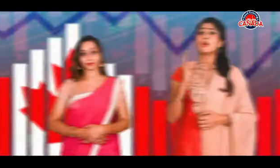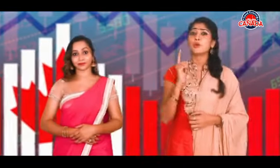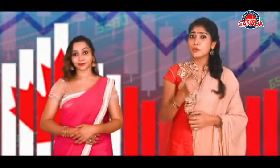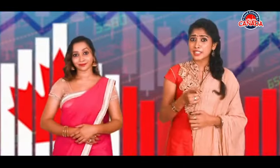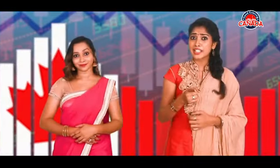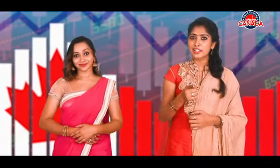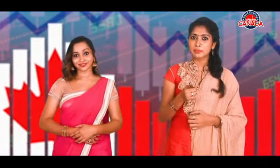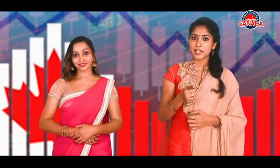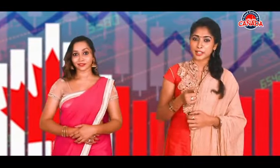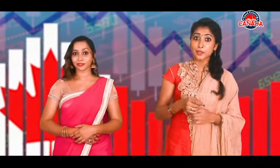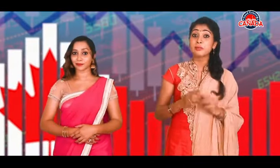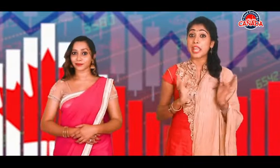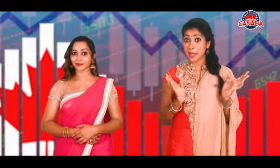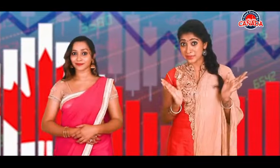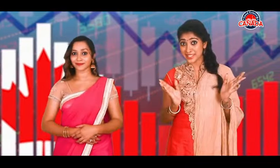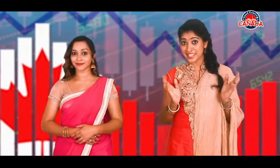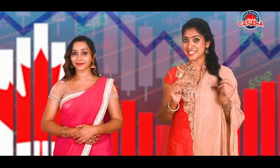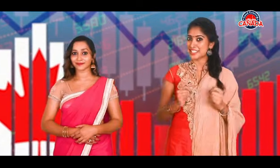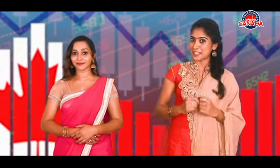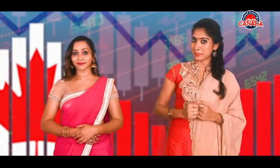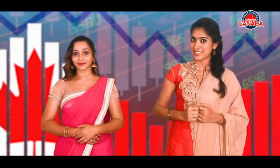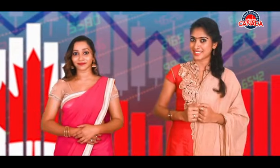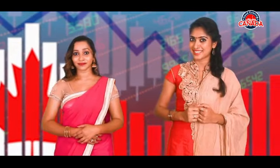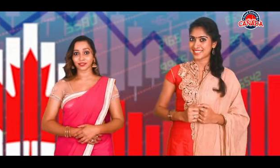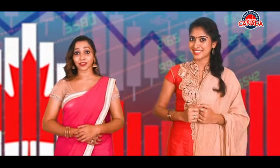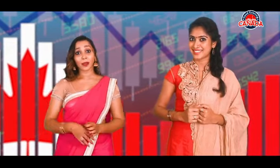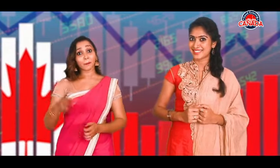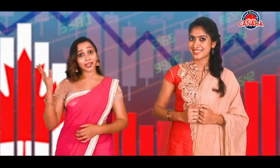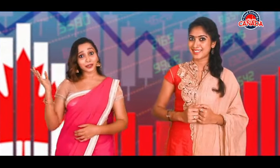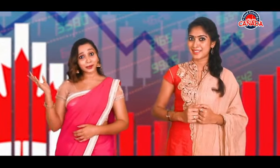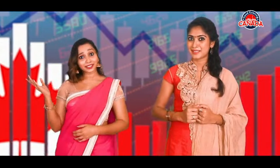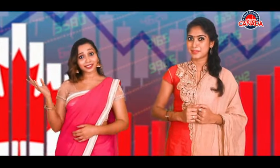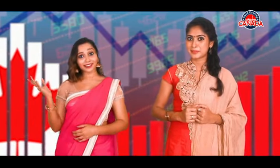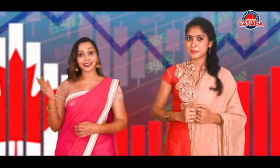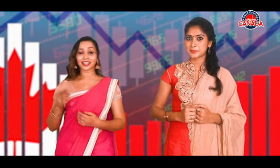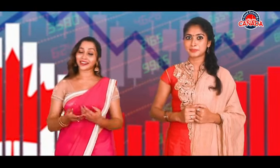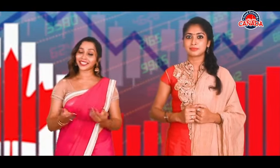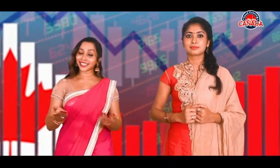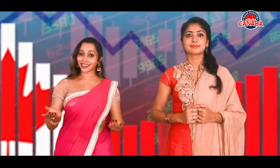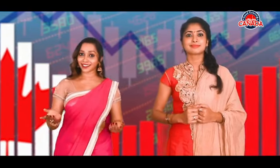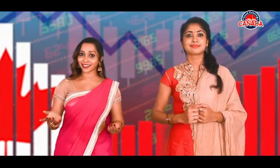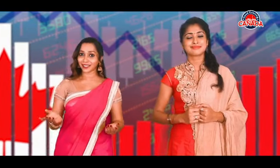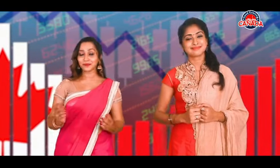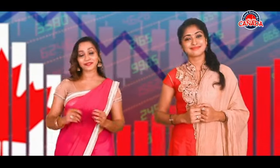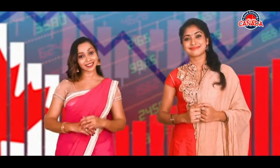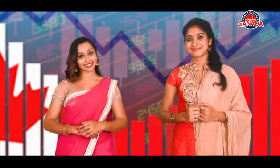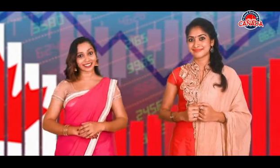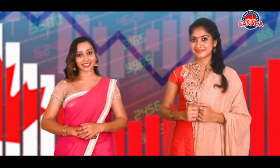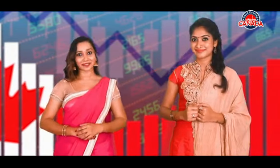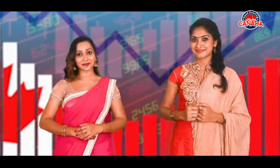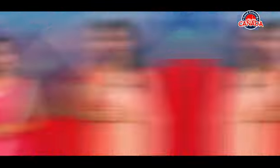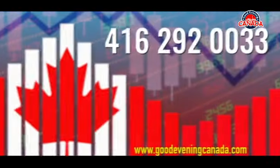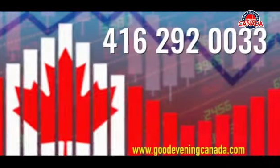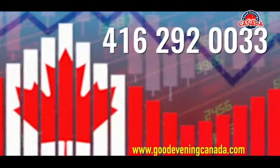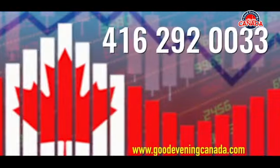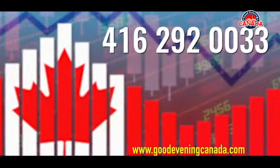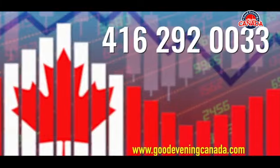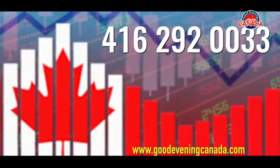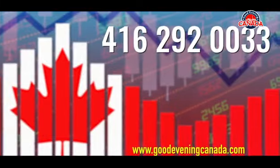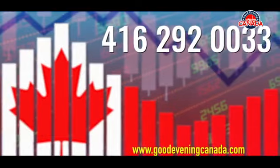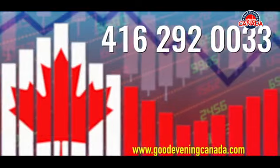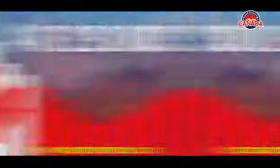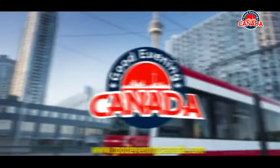விளம்பரம். உங்கள் விளம்பரங்களும் எமது நிகழ்ச்சியில் இடம்பெற்று பல நூற்றுக்கணக்கான வாடிக்கையாளர்களை சென்றடைய எம்மை